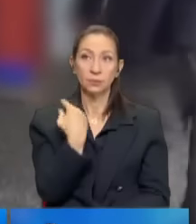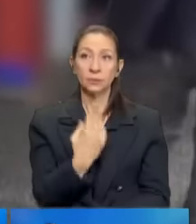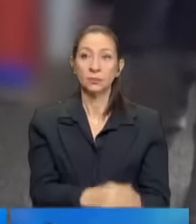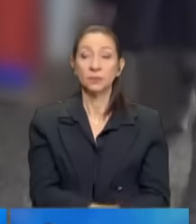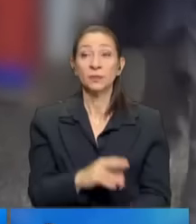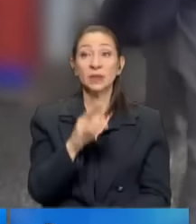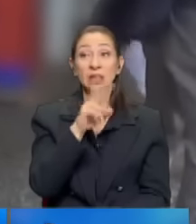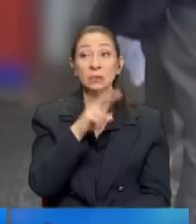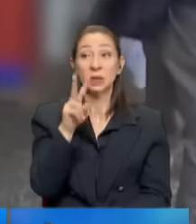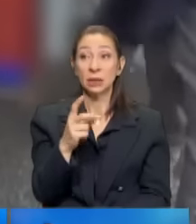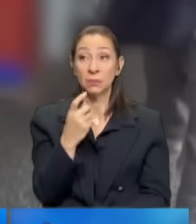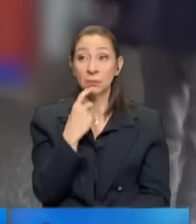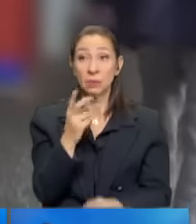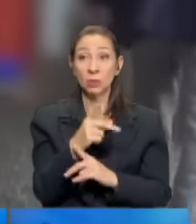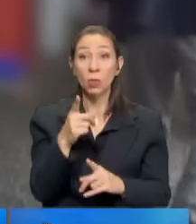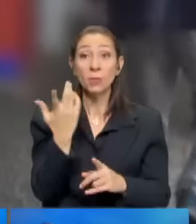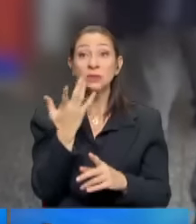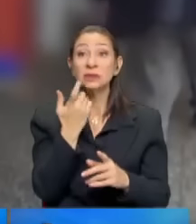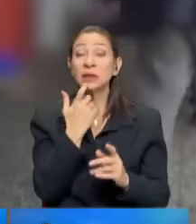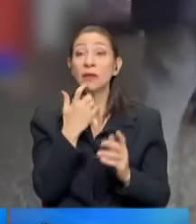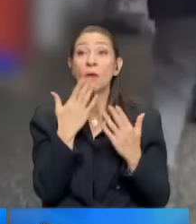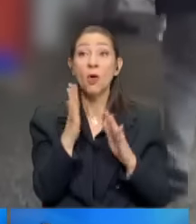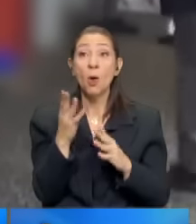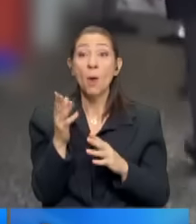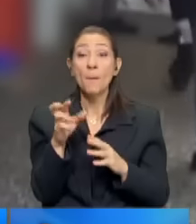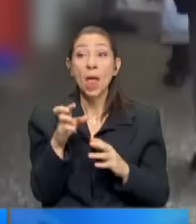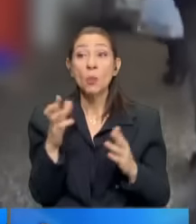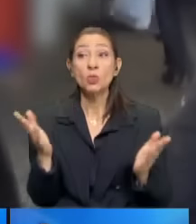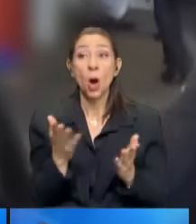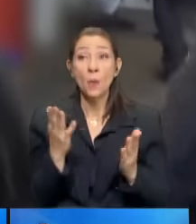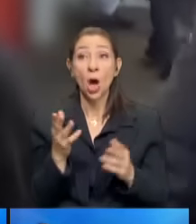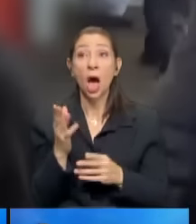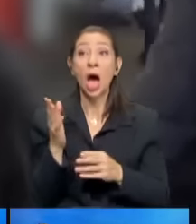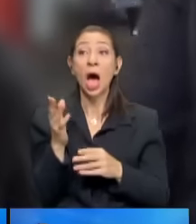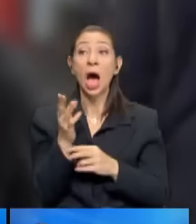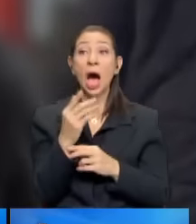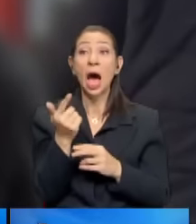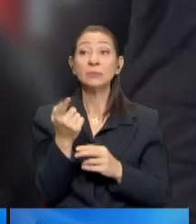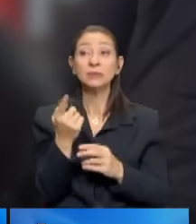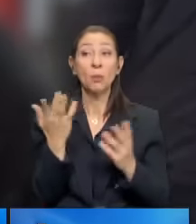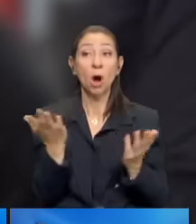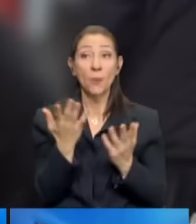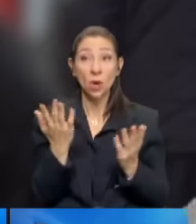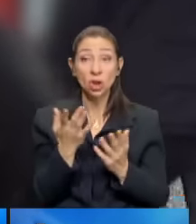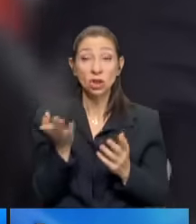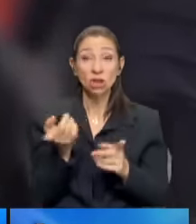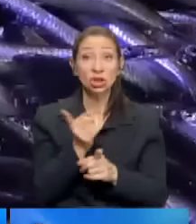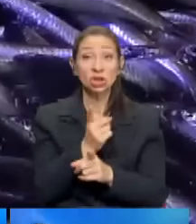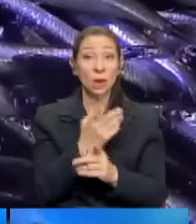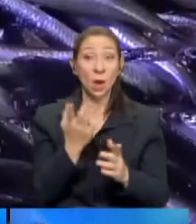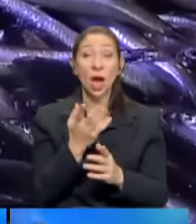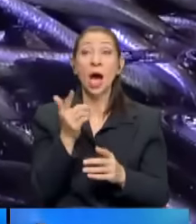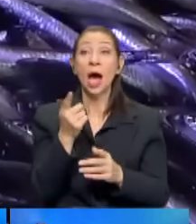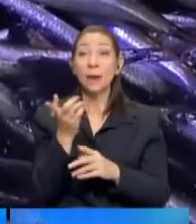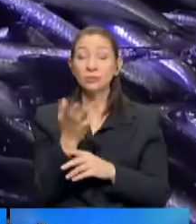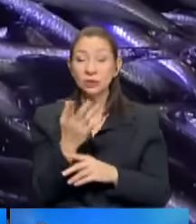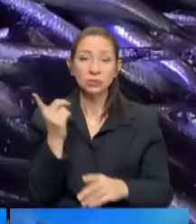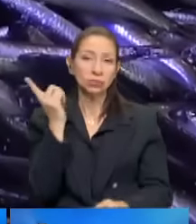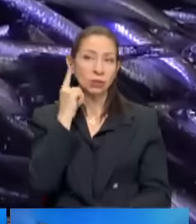Ben 22 yıllık balıkçıyım böyle bir sezon yaşamadım palamut bol hamsi bol gibi görünüyor Diğer çeşitler de bol hamsi